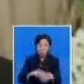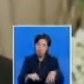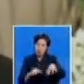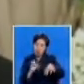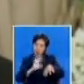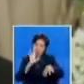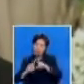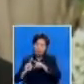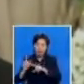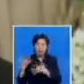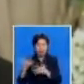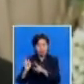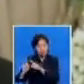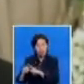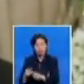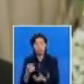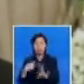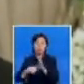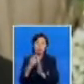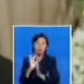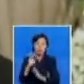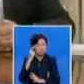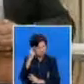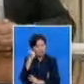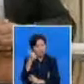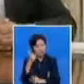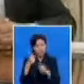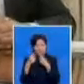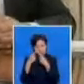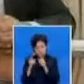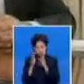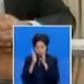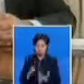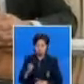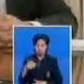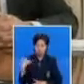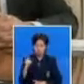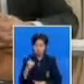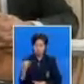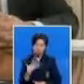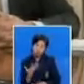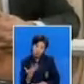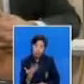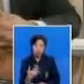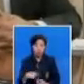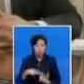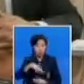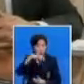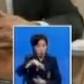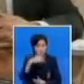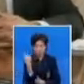ซึ่งก็มีเหตุผลที่จะคิดอย่างนั้นได้นะครับแต่อีกด้านนึงก็มีคนบอกว่าเอ๊ะจะเป็นไปได้ยังไงที่จะให้องค์กร